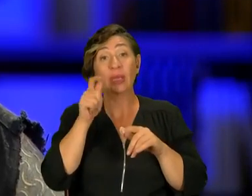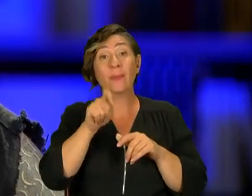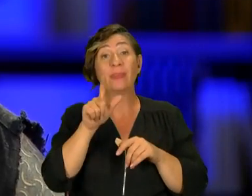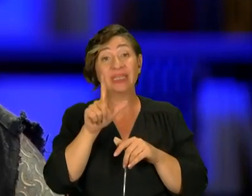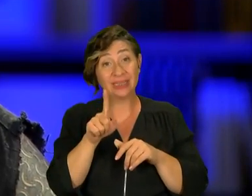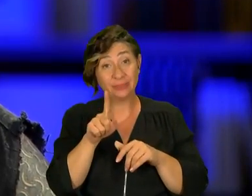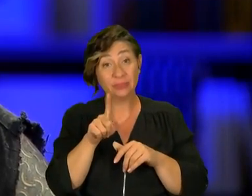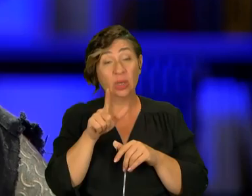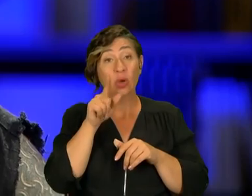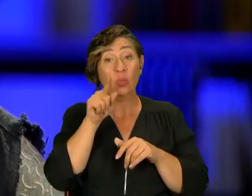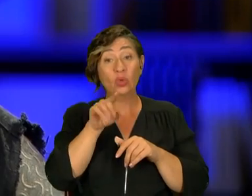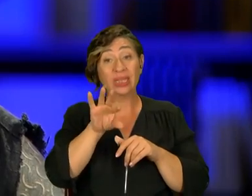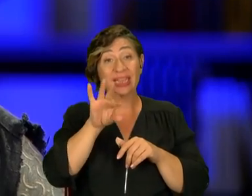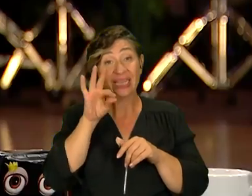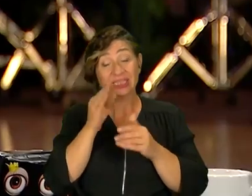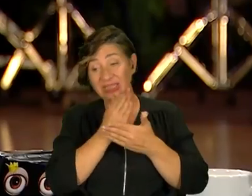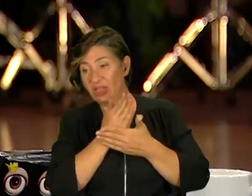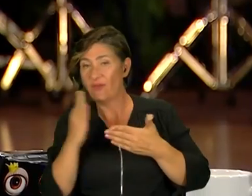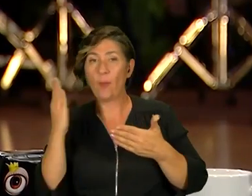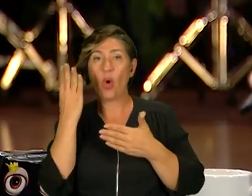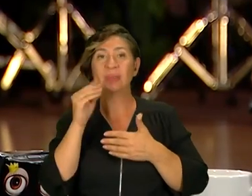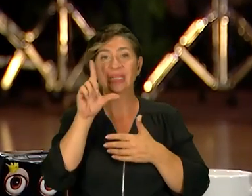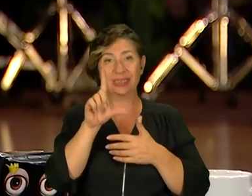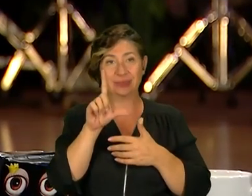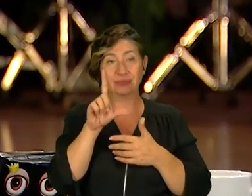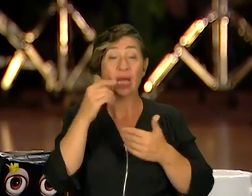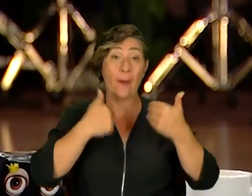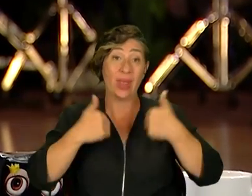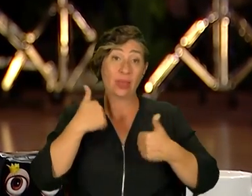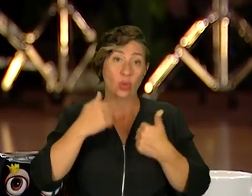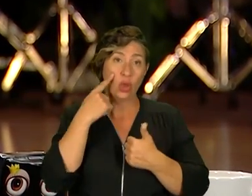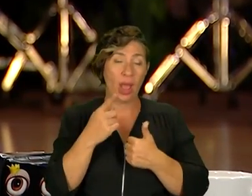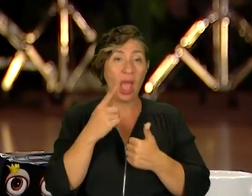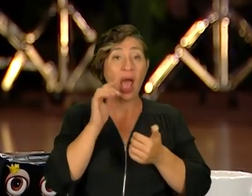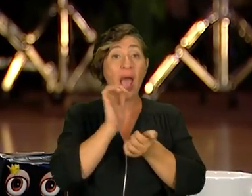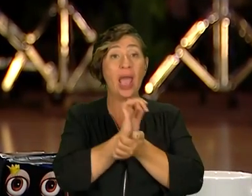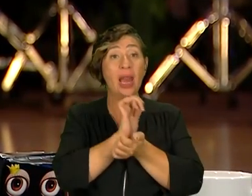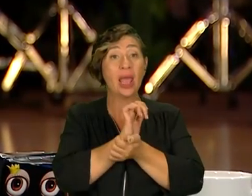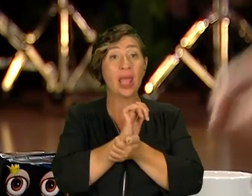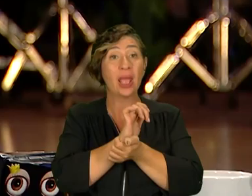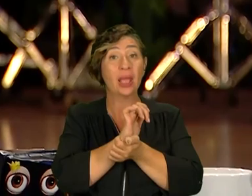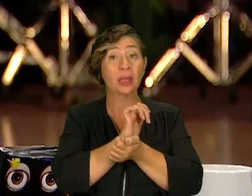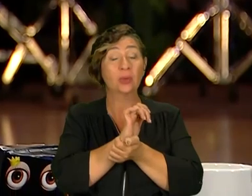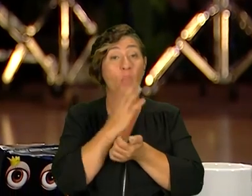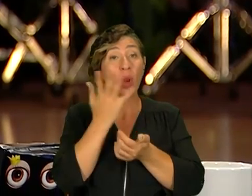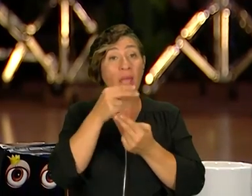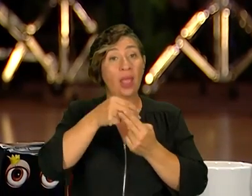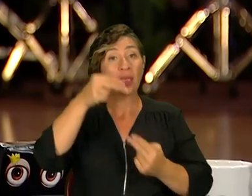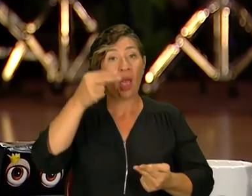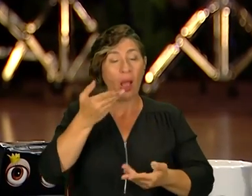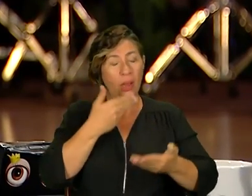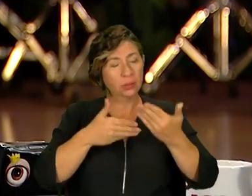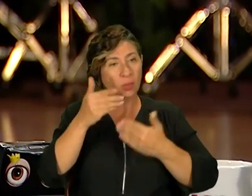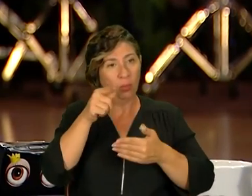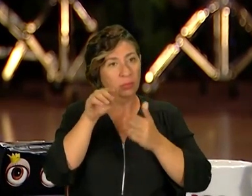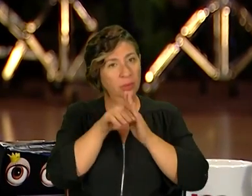tercihin yapılması ve o yönde ilerlenmesi gerekiyor operasyonel olarak. Ve aile öyle hikayeler anlattılar